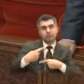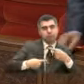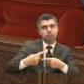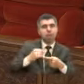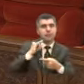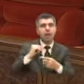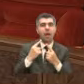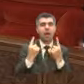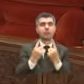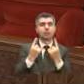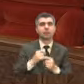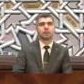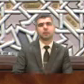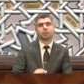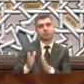شكرا سيد الوزير،